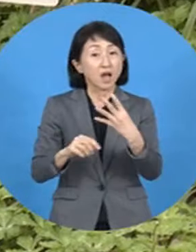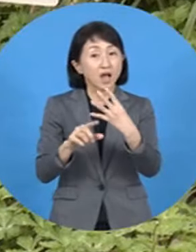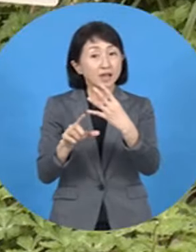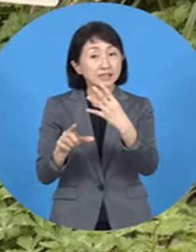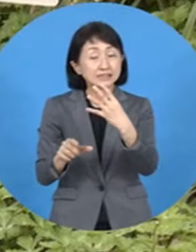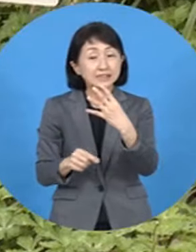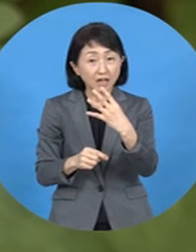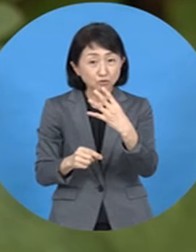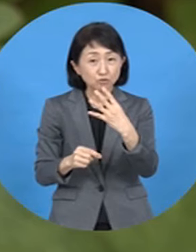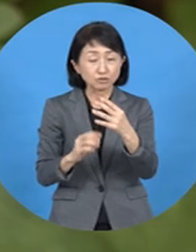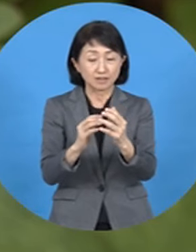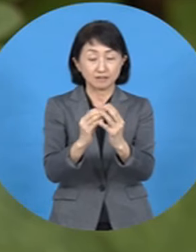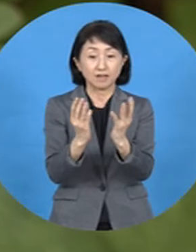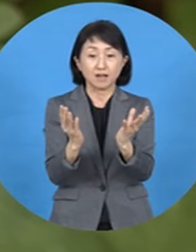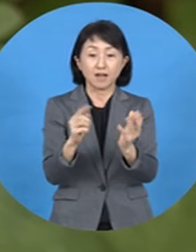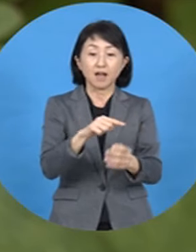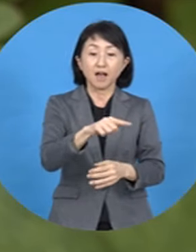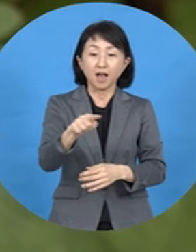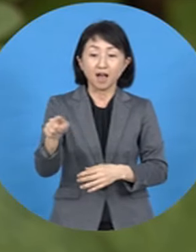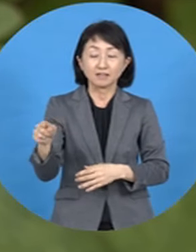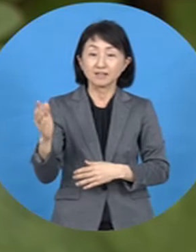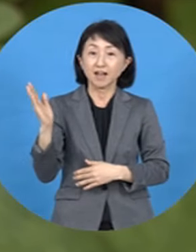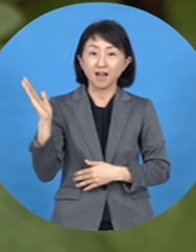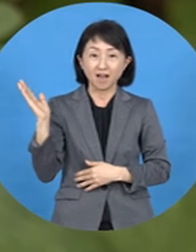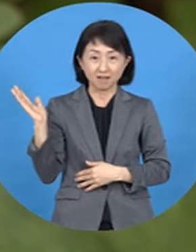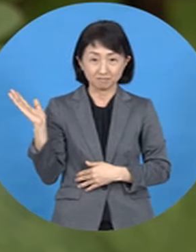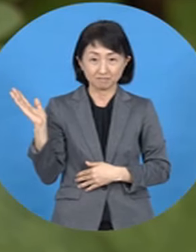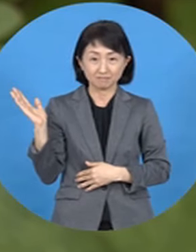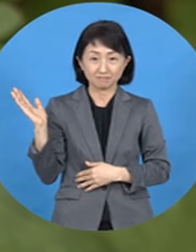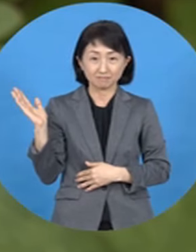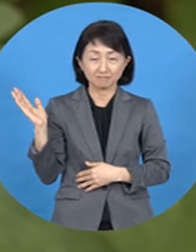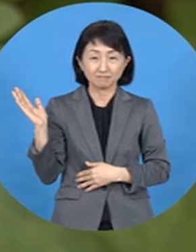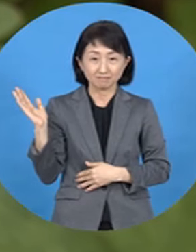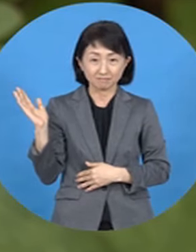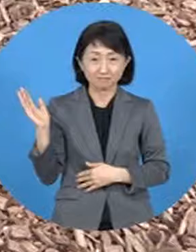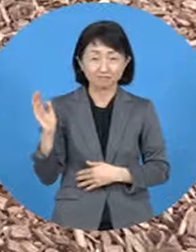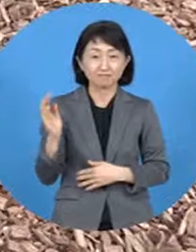した頃は区の花二輪草が見ごろを迎えていました。